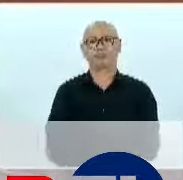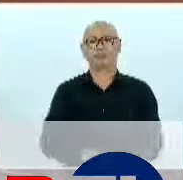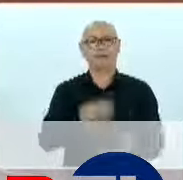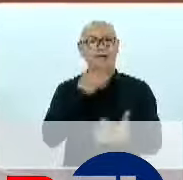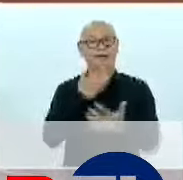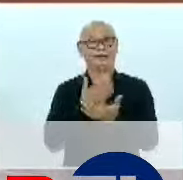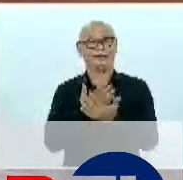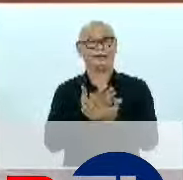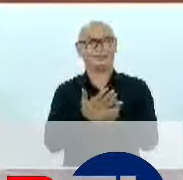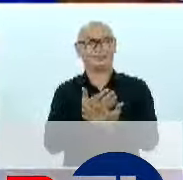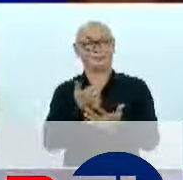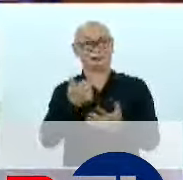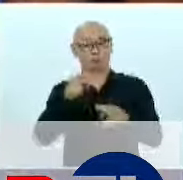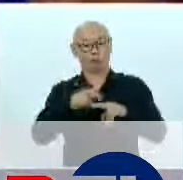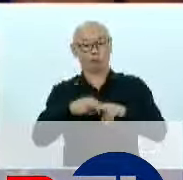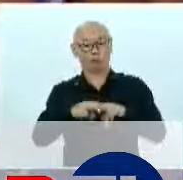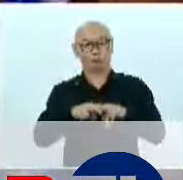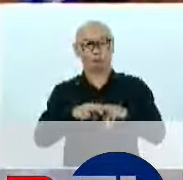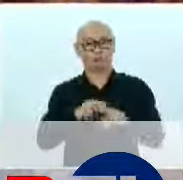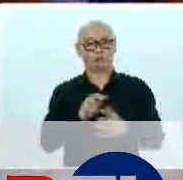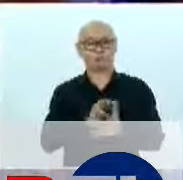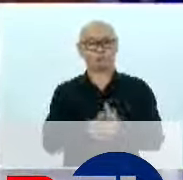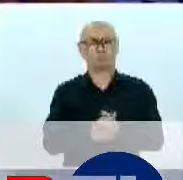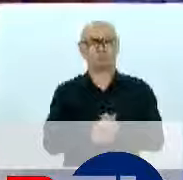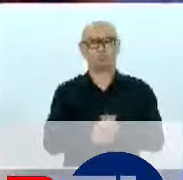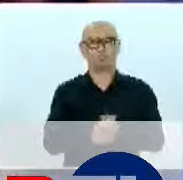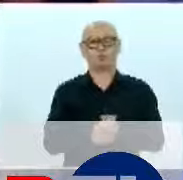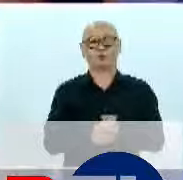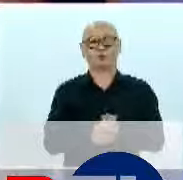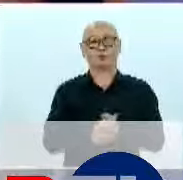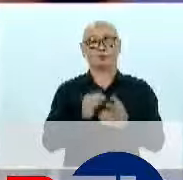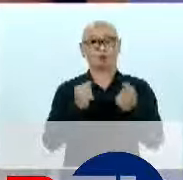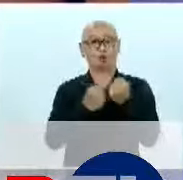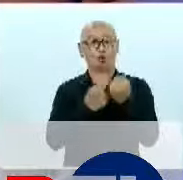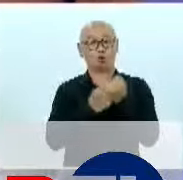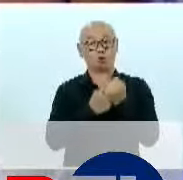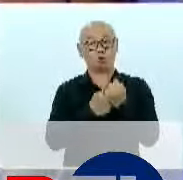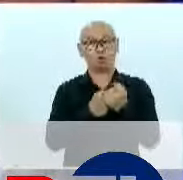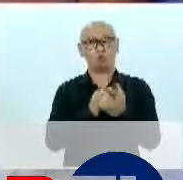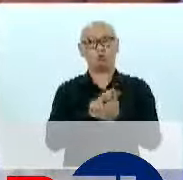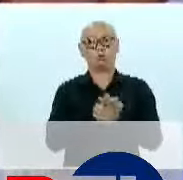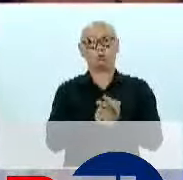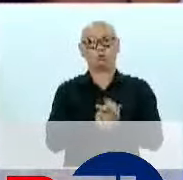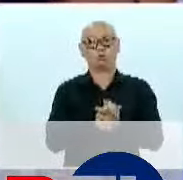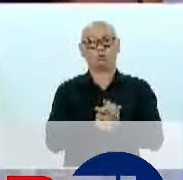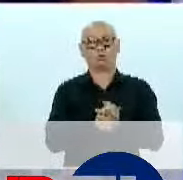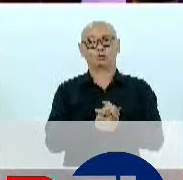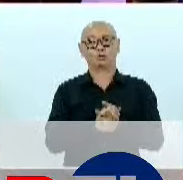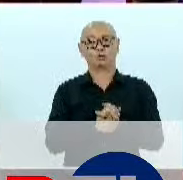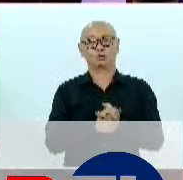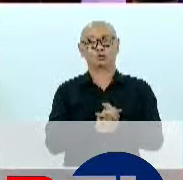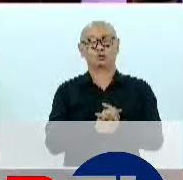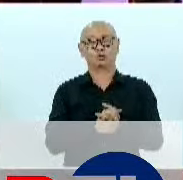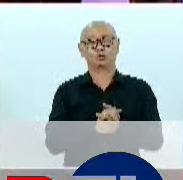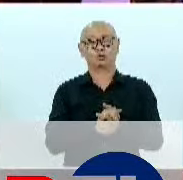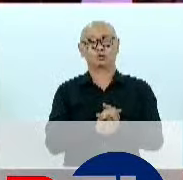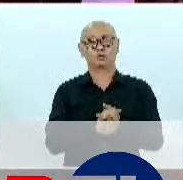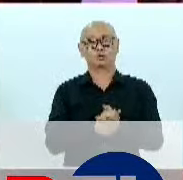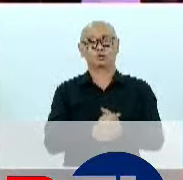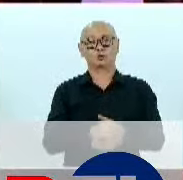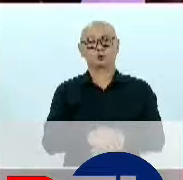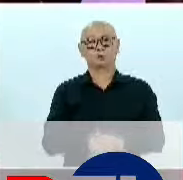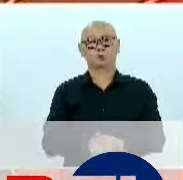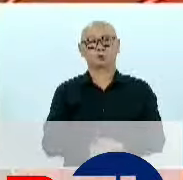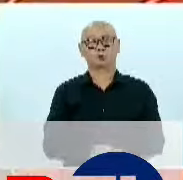Silakan duduk kembali Pasangan calon nomor urut duukat Mang kita memberikan apresiasi untuk kedua